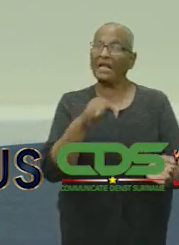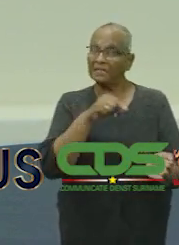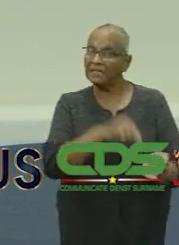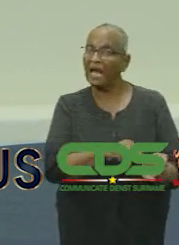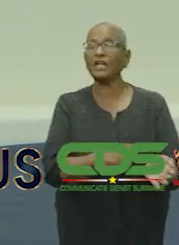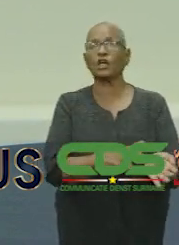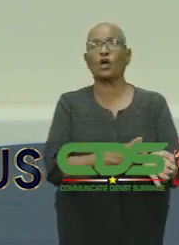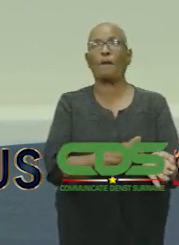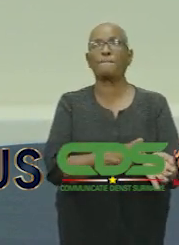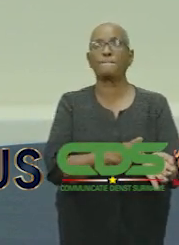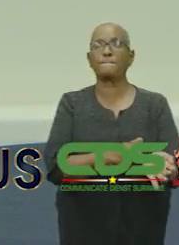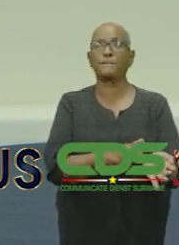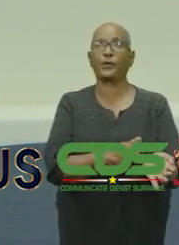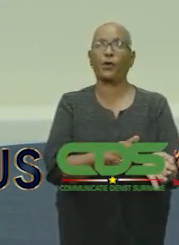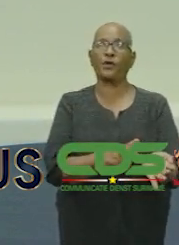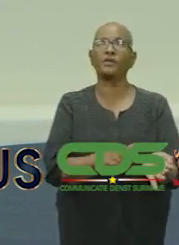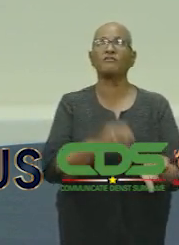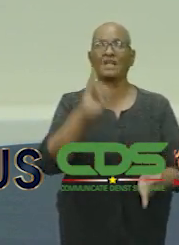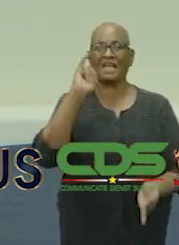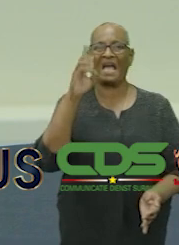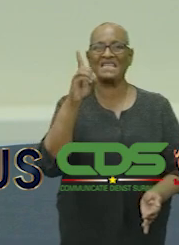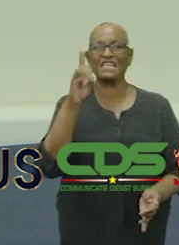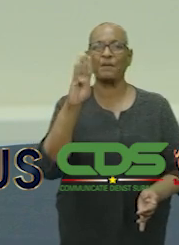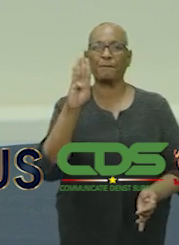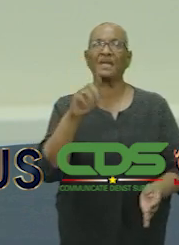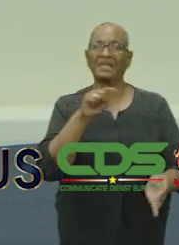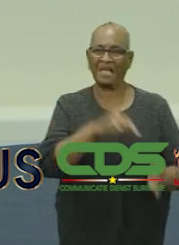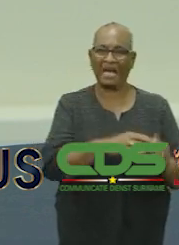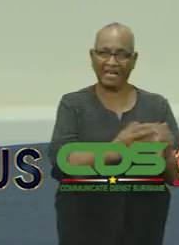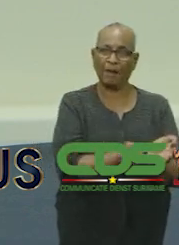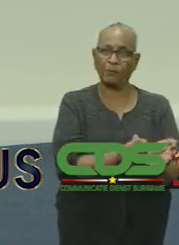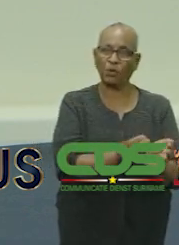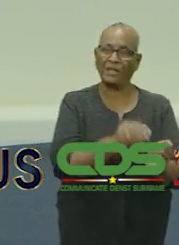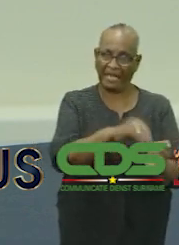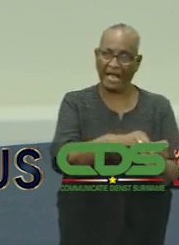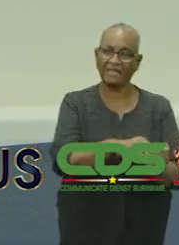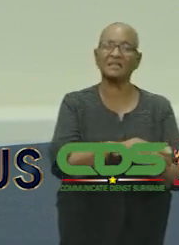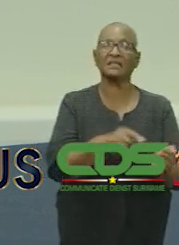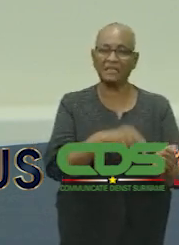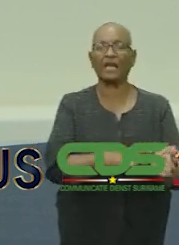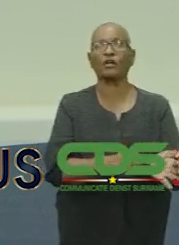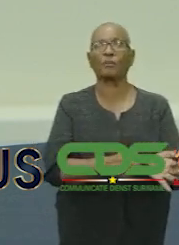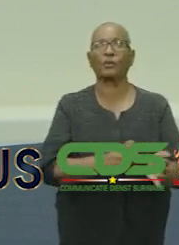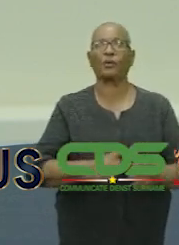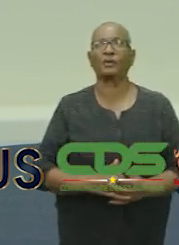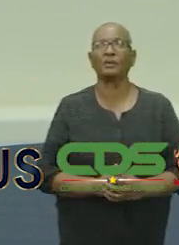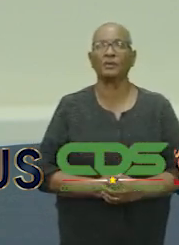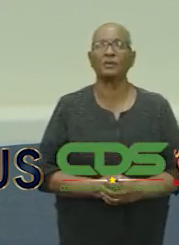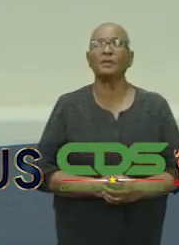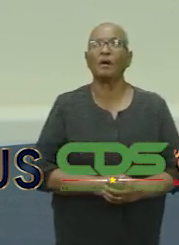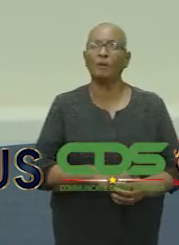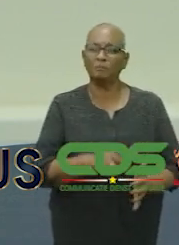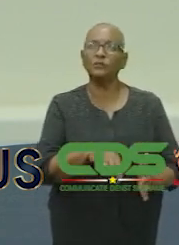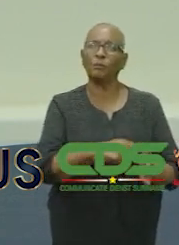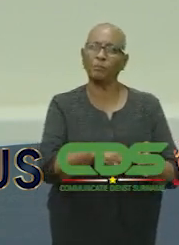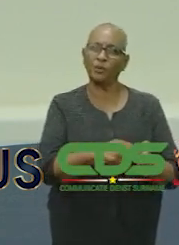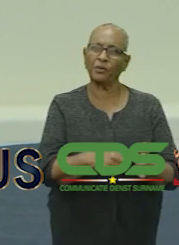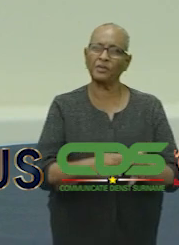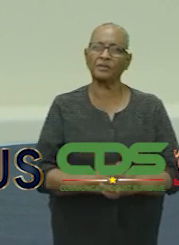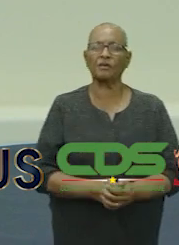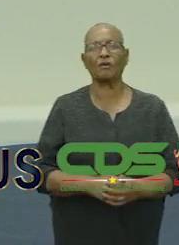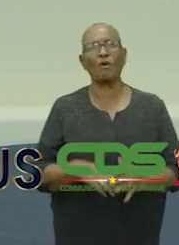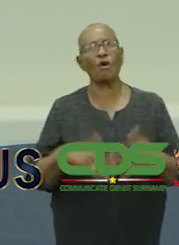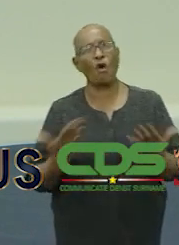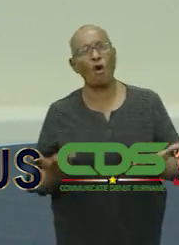gesteld door de IDB. Maar we noemen het makkelijkheidshalve PBL-projecten, policy-based